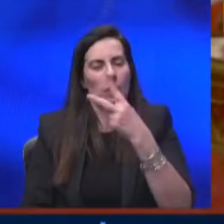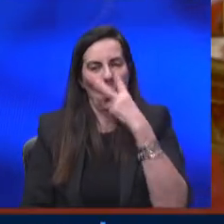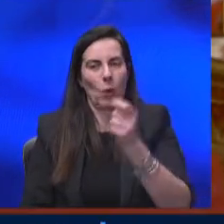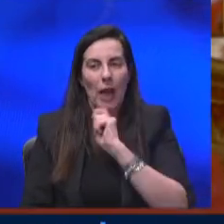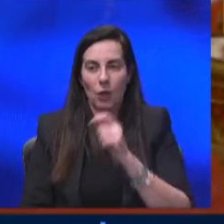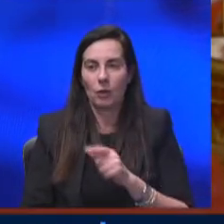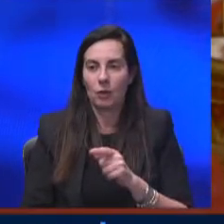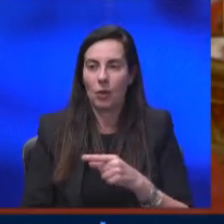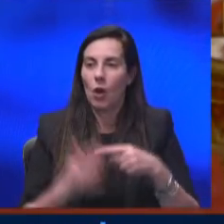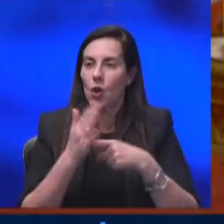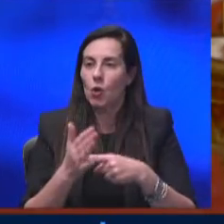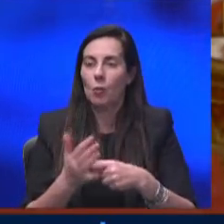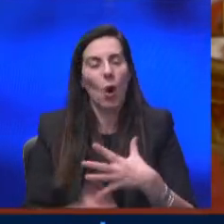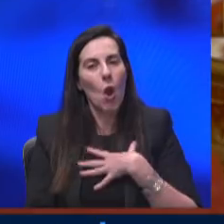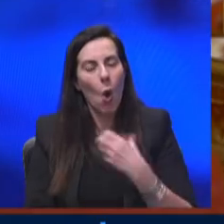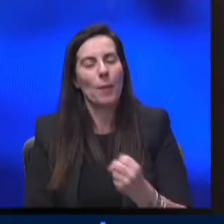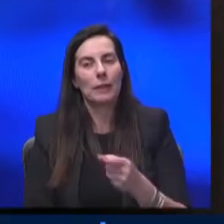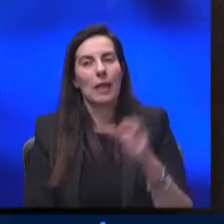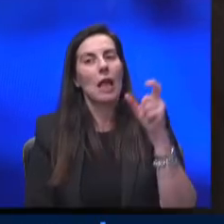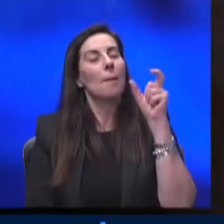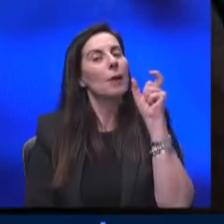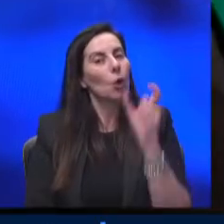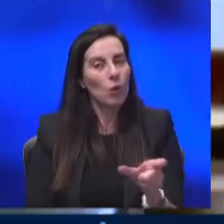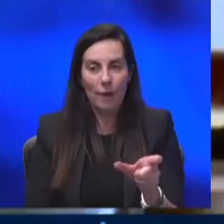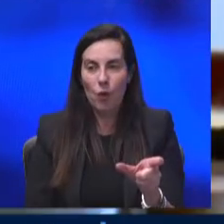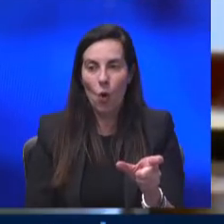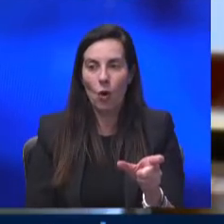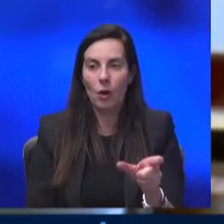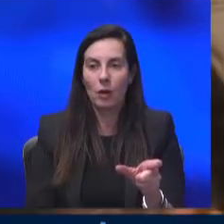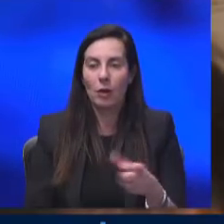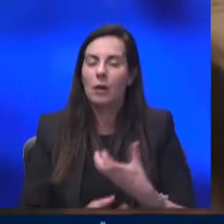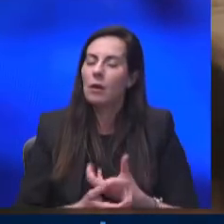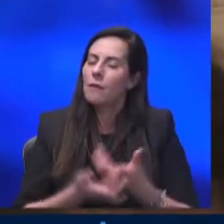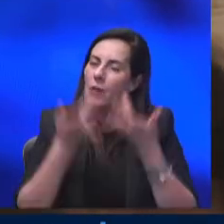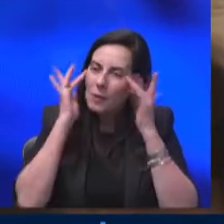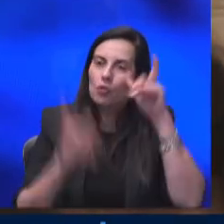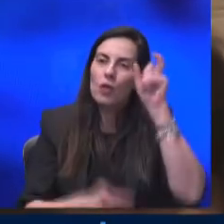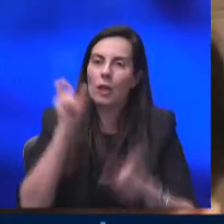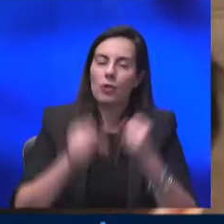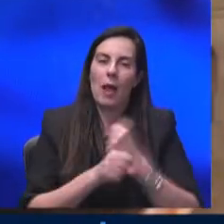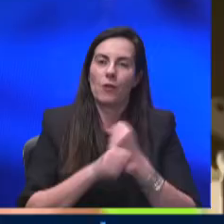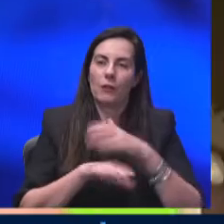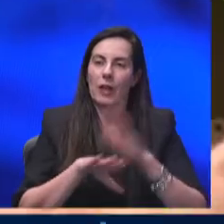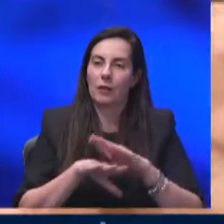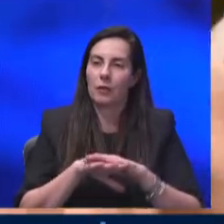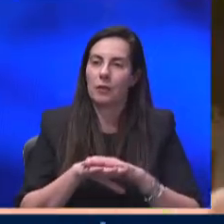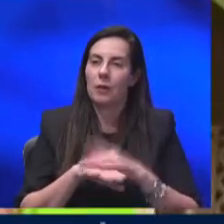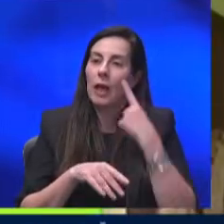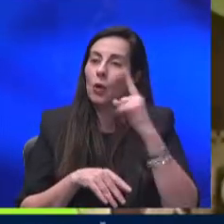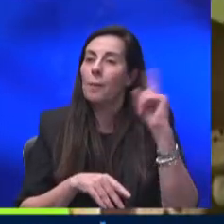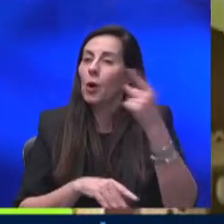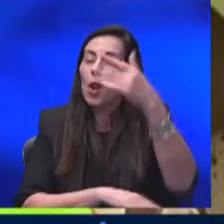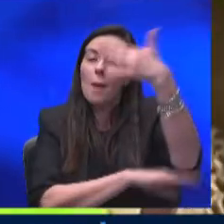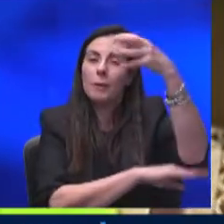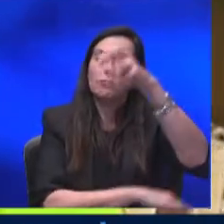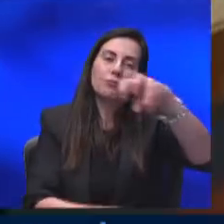of courage, commitment, and selfless dedication to duty have been demonstrated in every Commonwealth nation